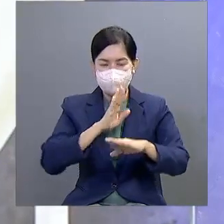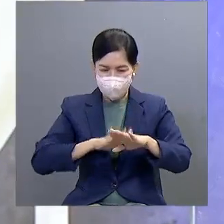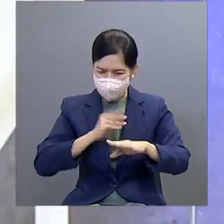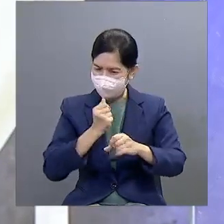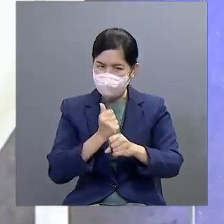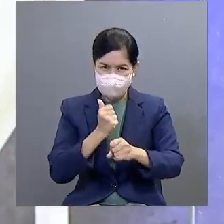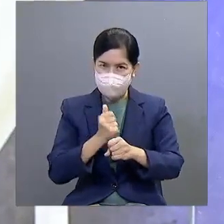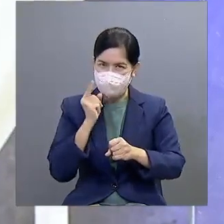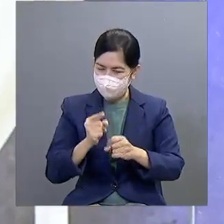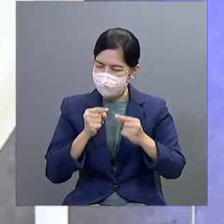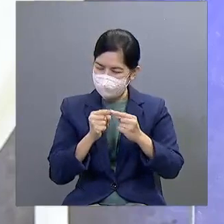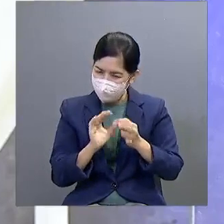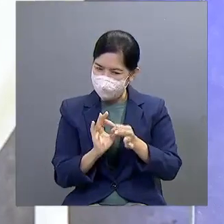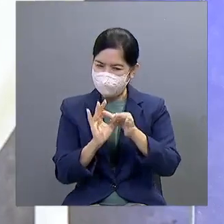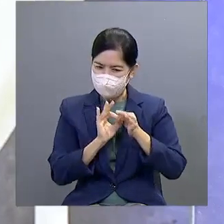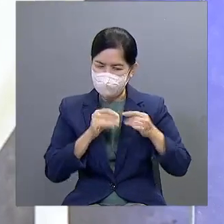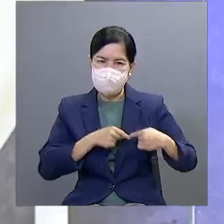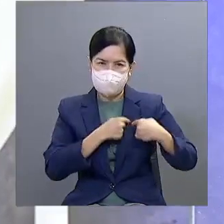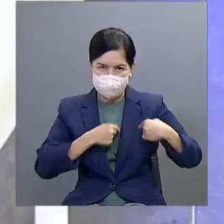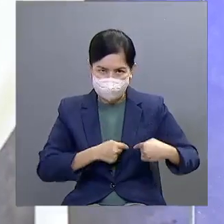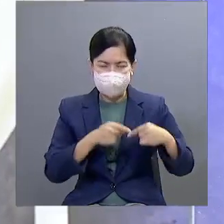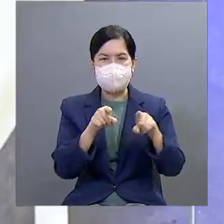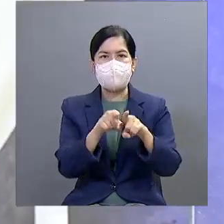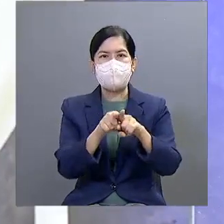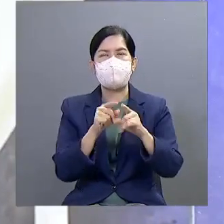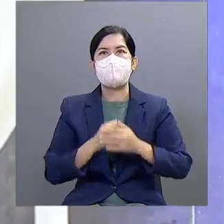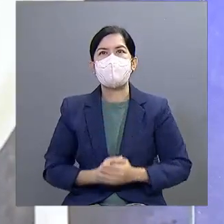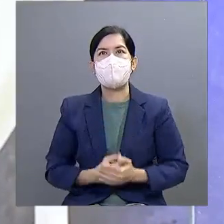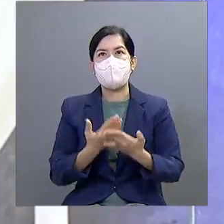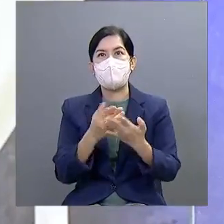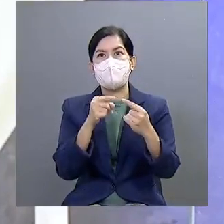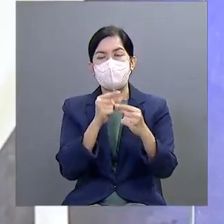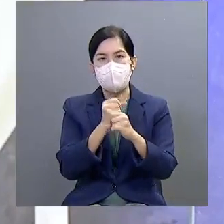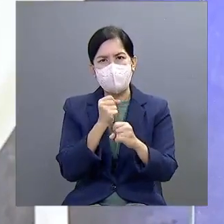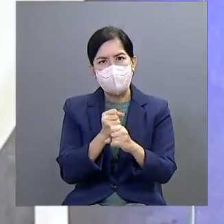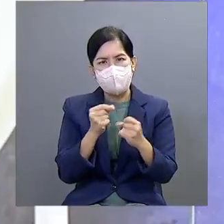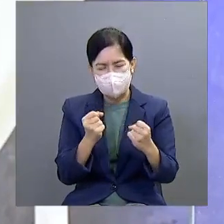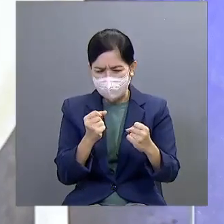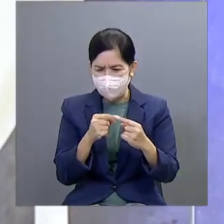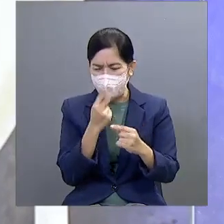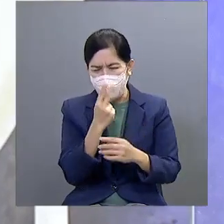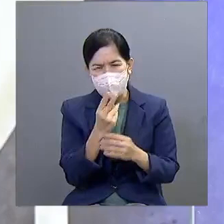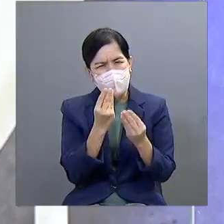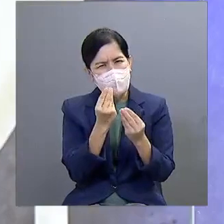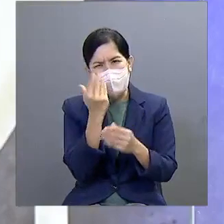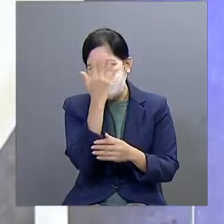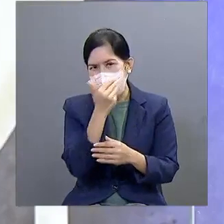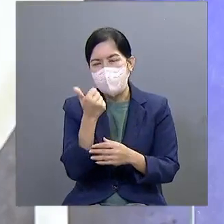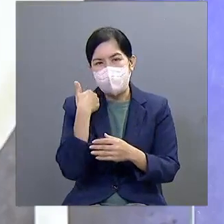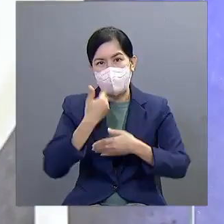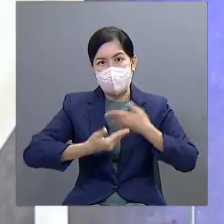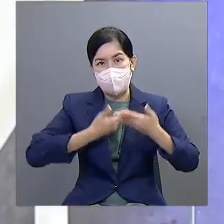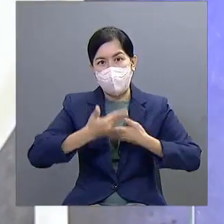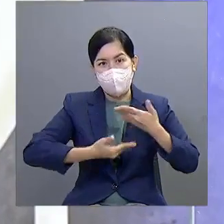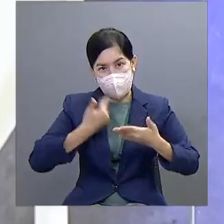ด้วยนั่นก็คือผลลัพธ์ที่ออกมาเห็นไหมฮะพอใช้ใจทำตั้งใจทำงานละเอียดสวย ขายราคาแพงคนซื้อเขาก็ยินดีจ่ายเนาะอะไร